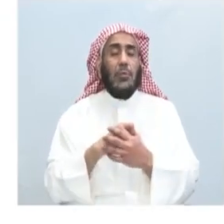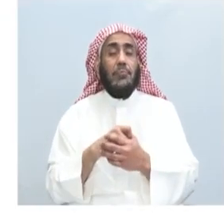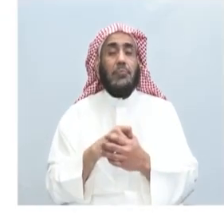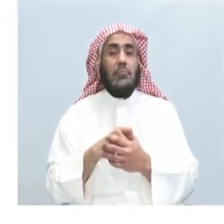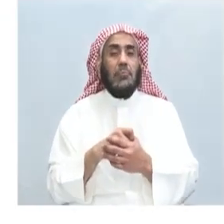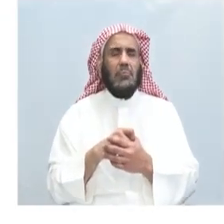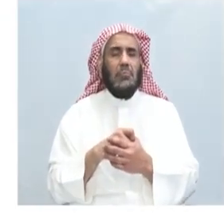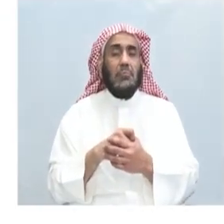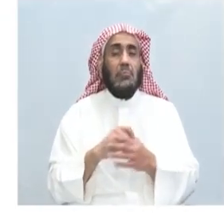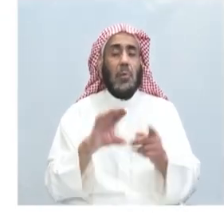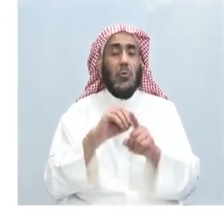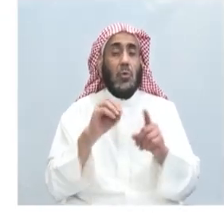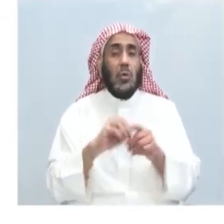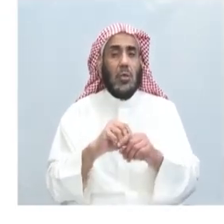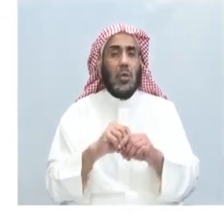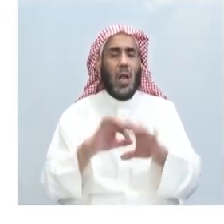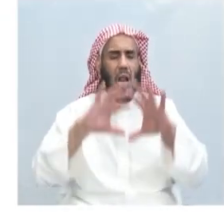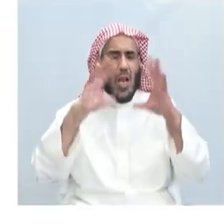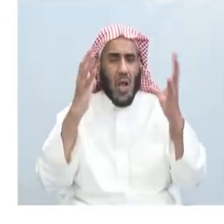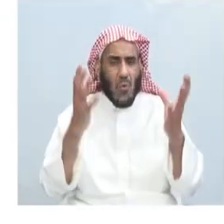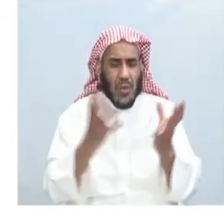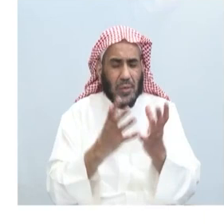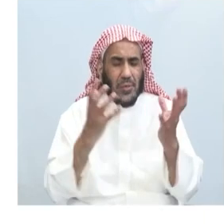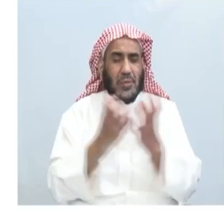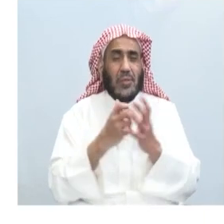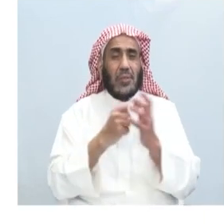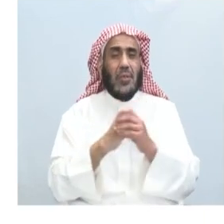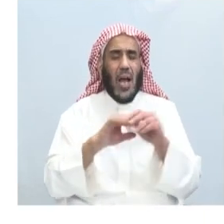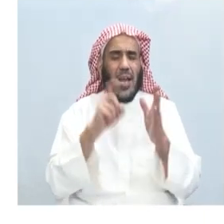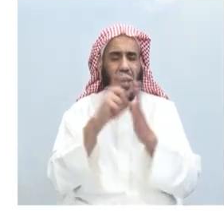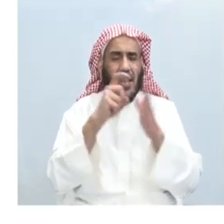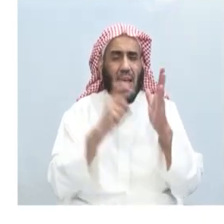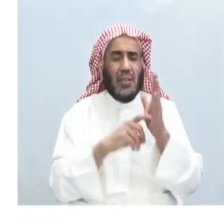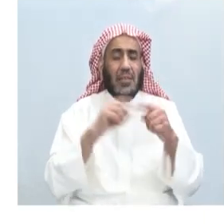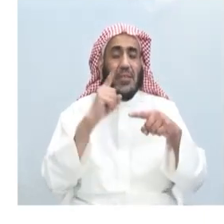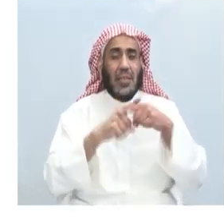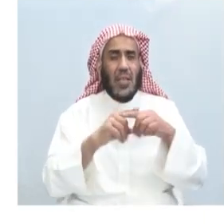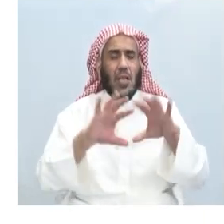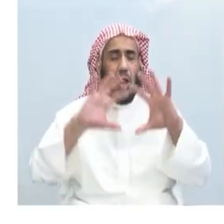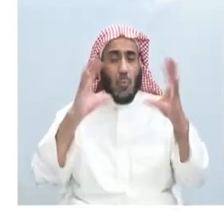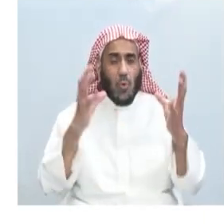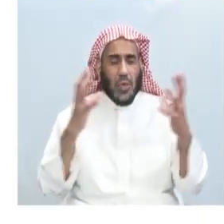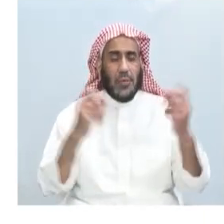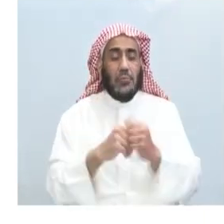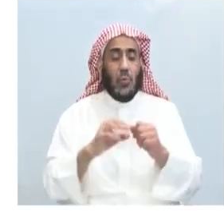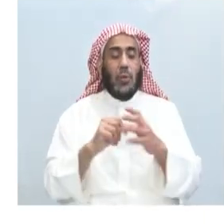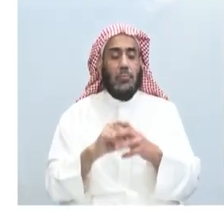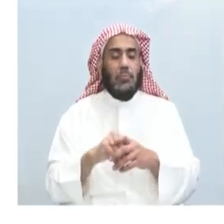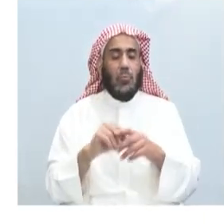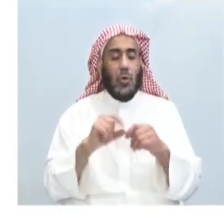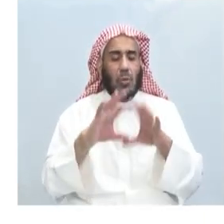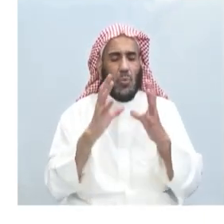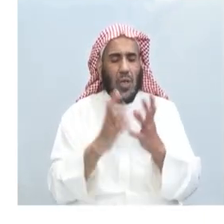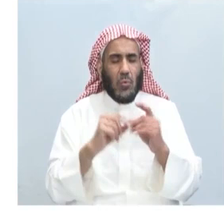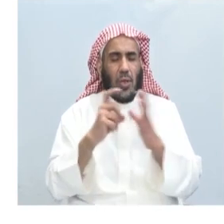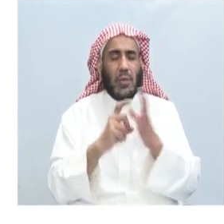ما ما المقصود بالكون الكون هو عباره عن النظام زائد المحيط لاحظ هذا هو المحيط وهنا